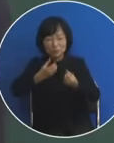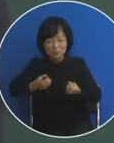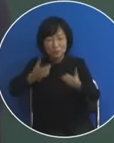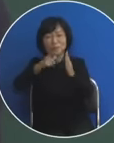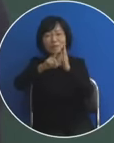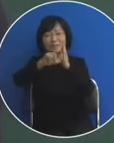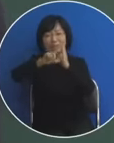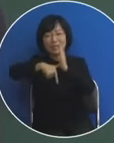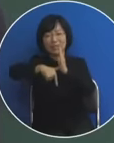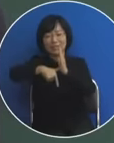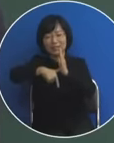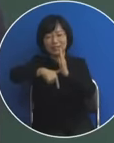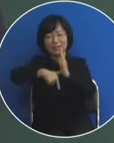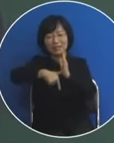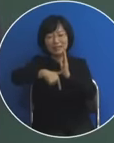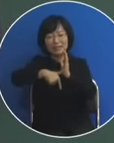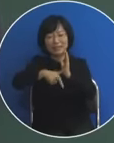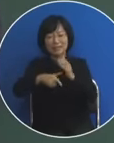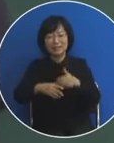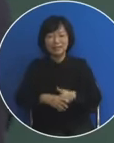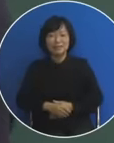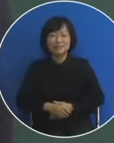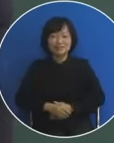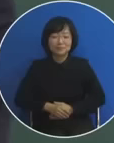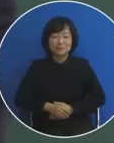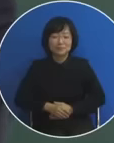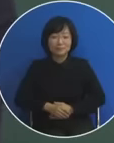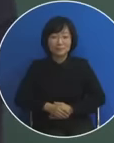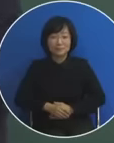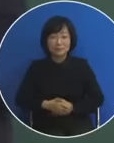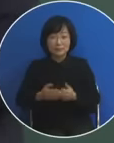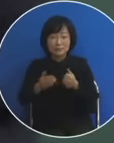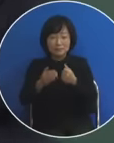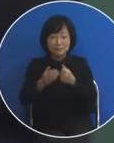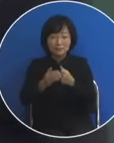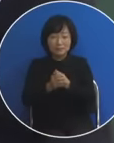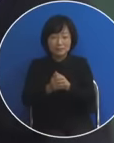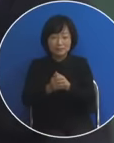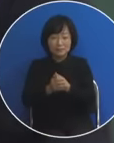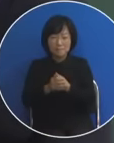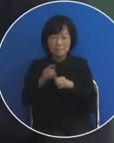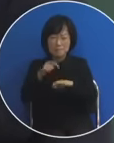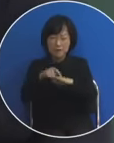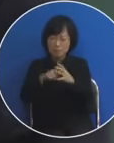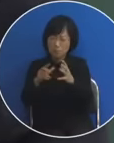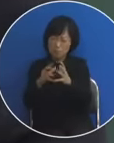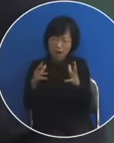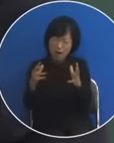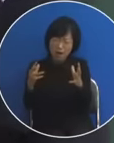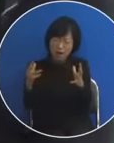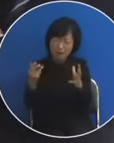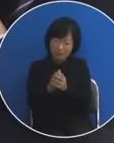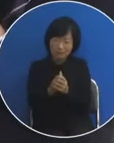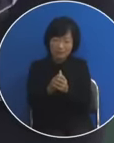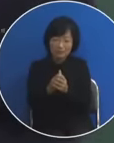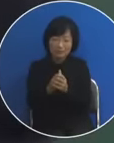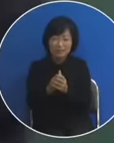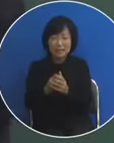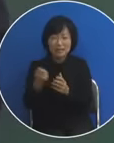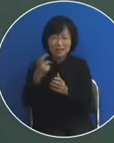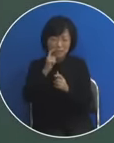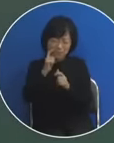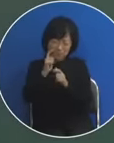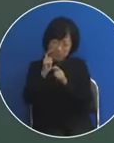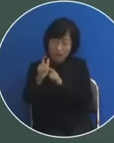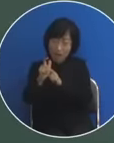God that He desires, it's a great spiritual blessing. 그러니까 전심이라고 하는 행복과 지속이라는 응답을 계속 누리게 돼요. And that's why you